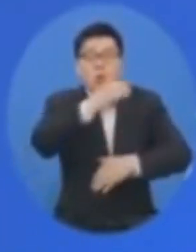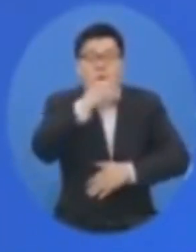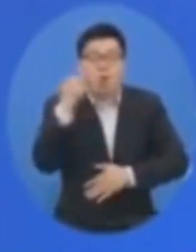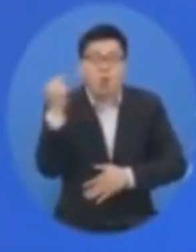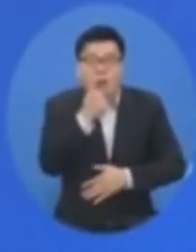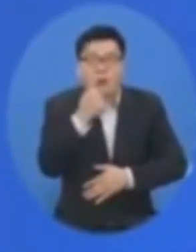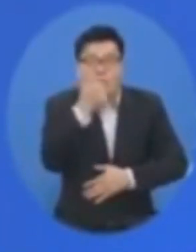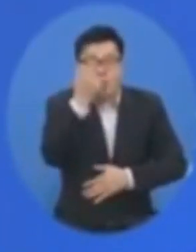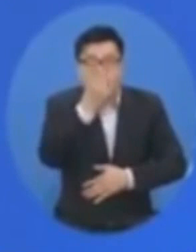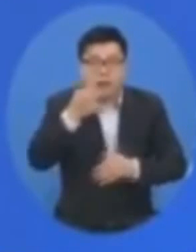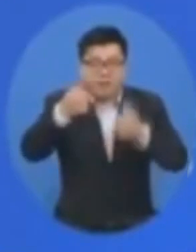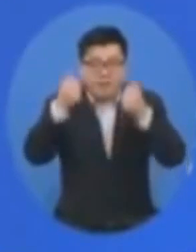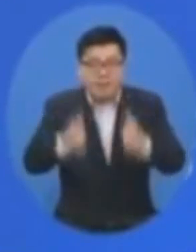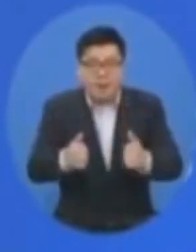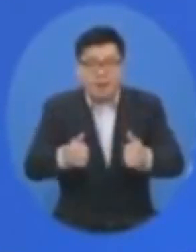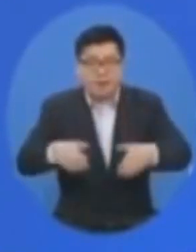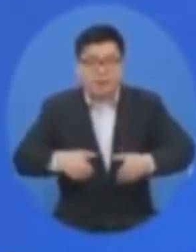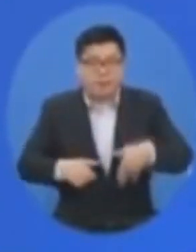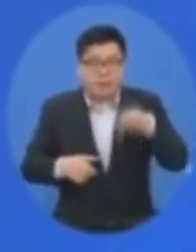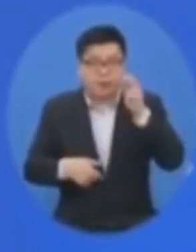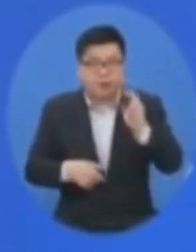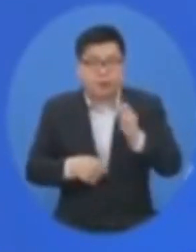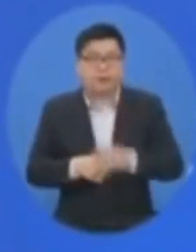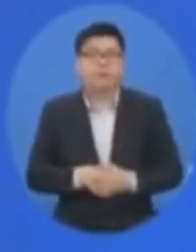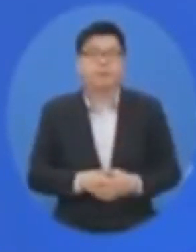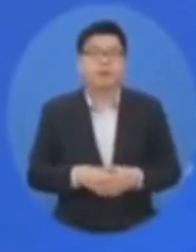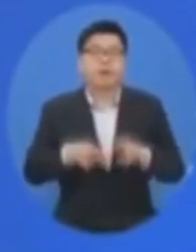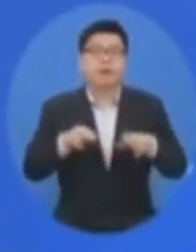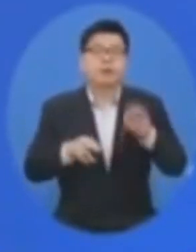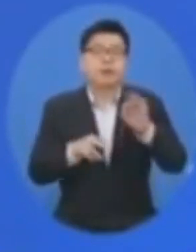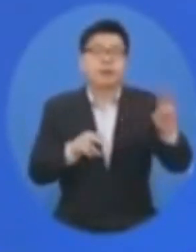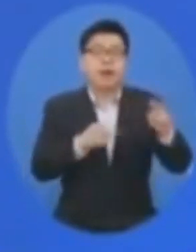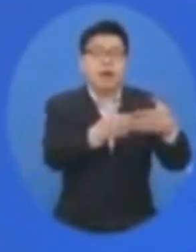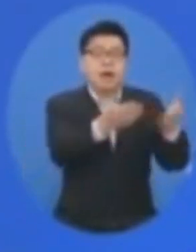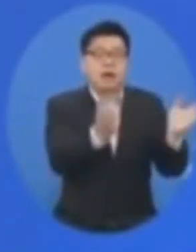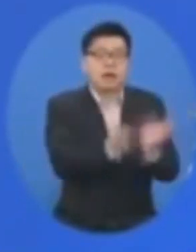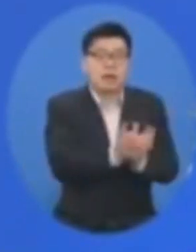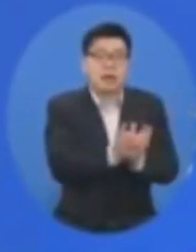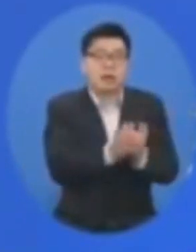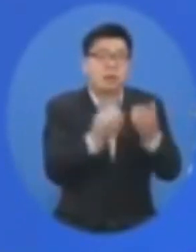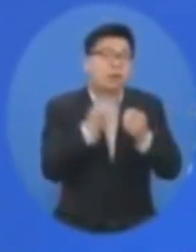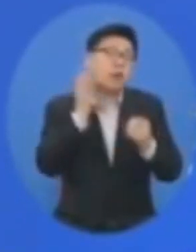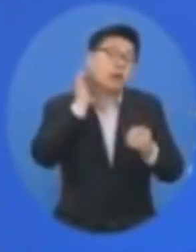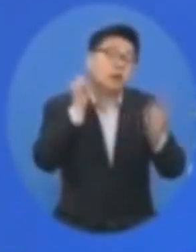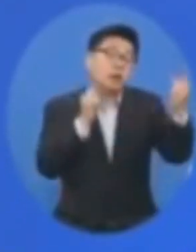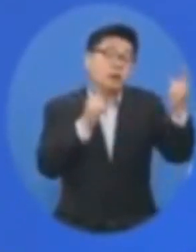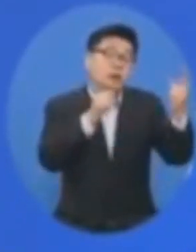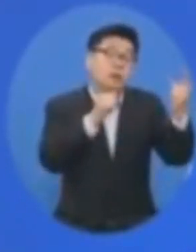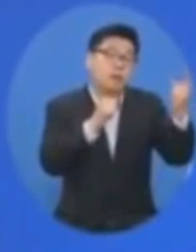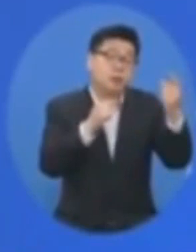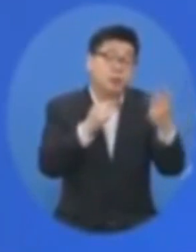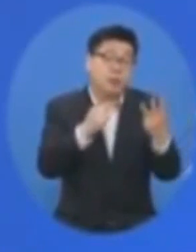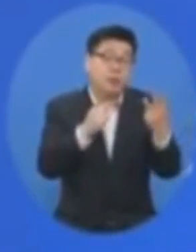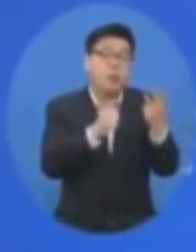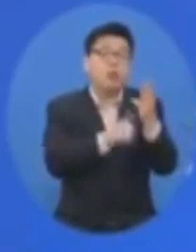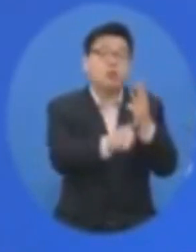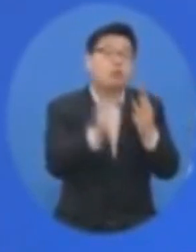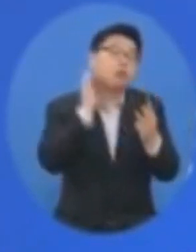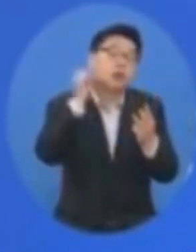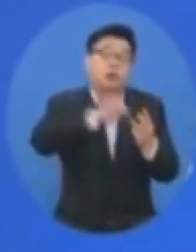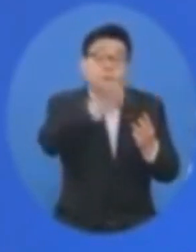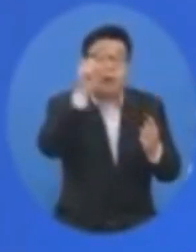옳지 않느냐. 만약 이게 야당이 되면, 1번, 3번이 되면 이 공정한 재판을 받게